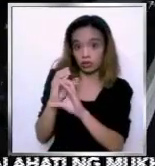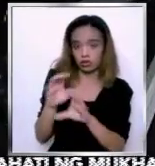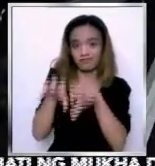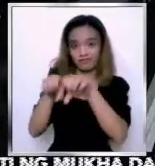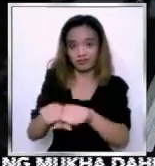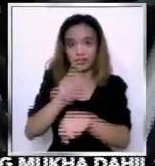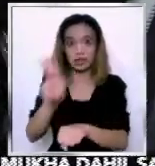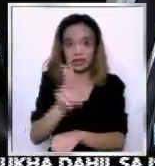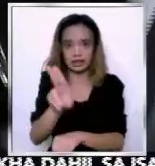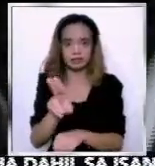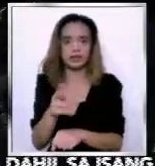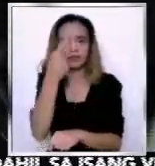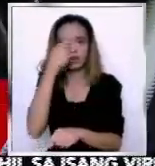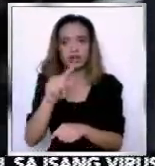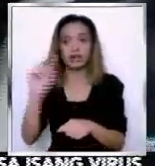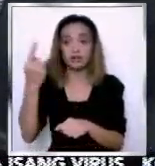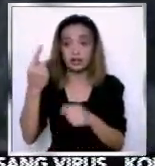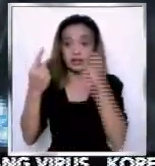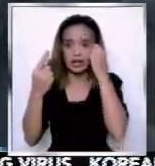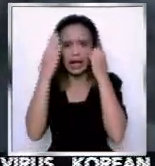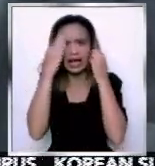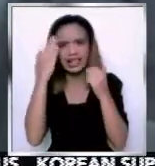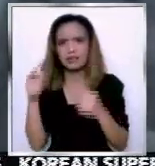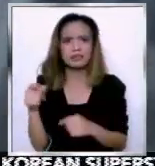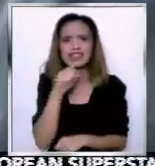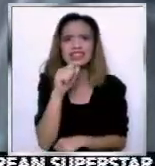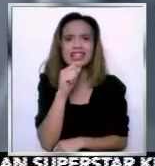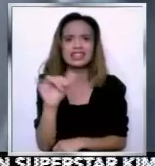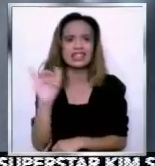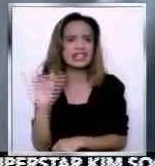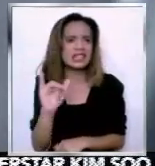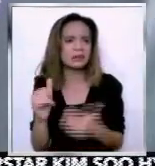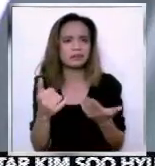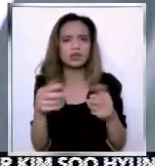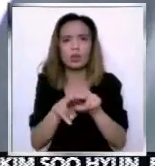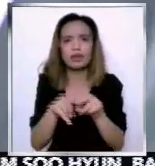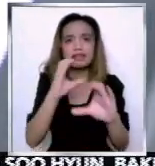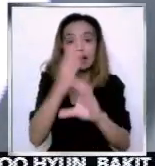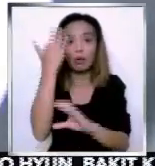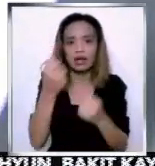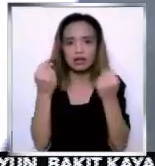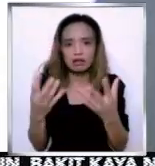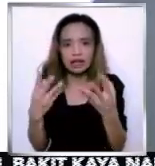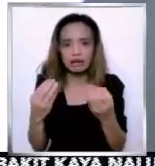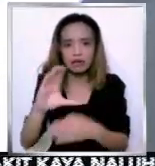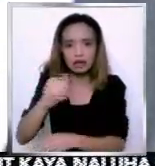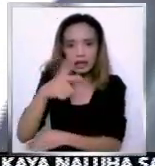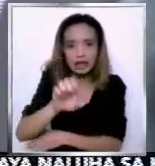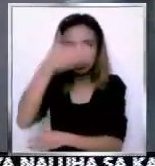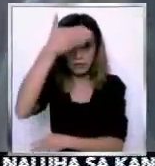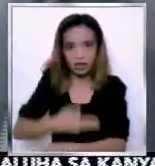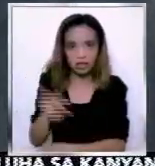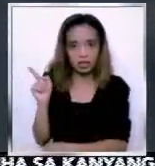drag racing. Sa unang tingin pa lang, alam natin na hindi ito ordinaryong sasakyan dahil nga sa sobrang dami ng gauges na makikita sa harapan. Dito